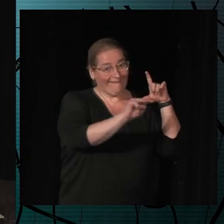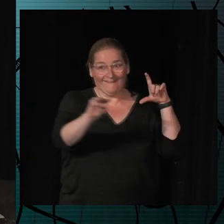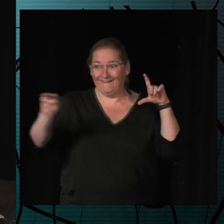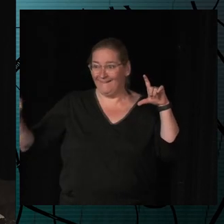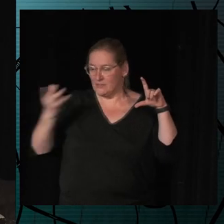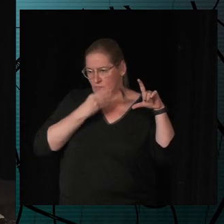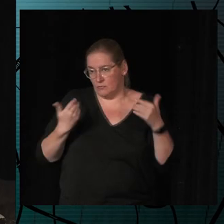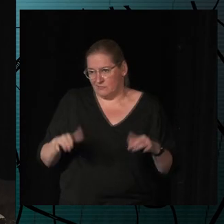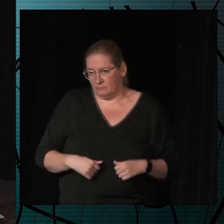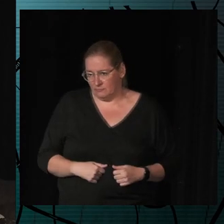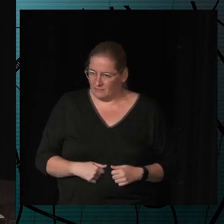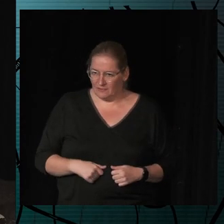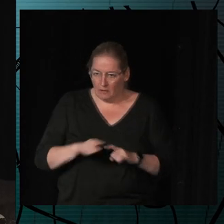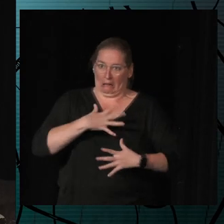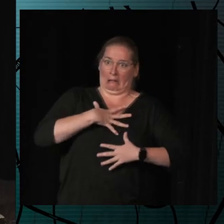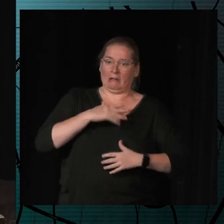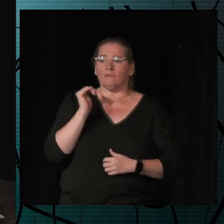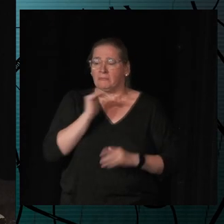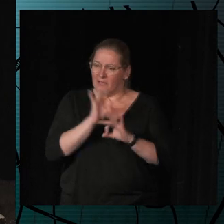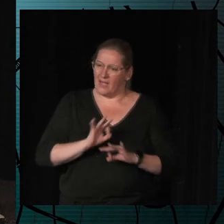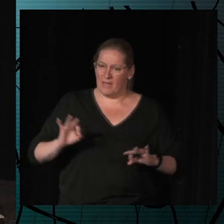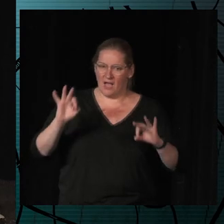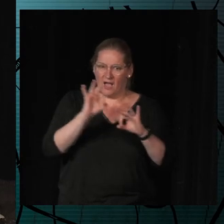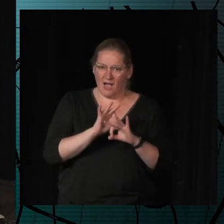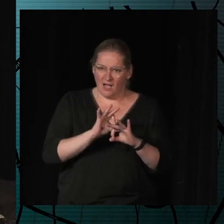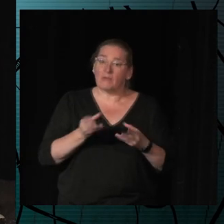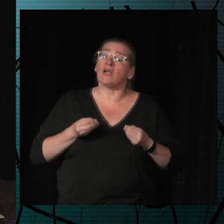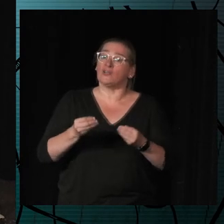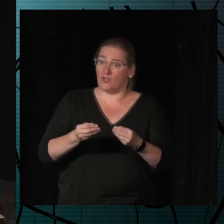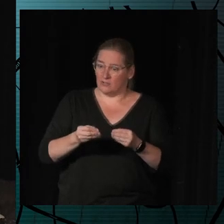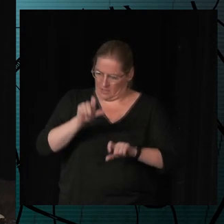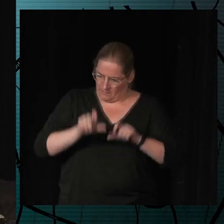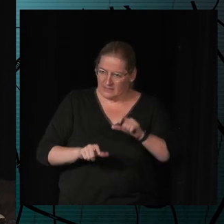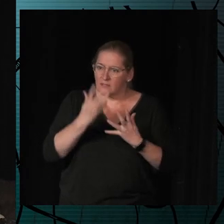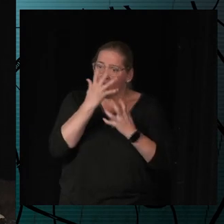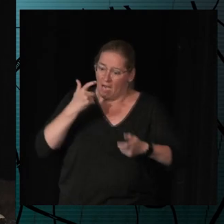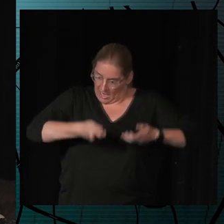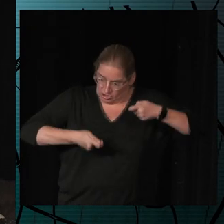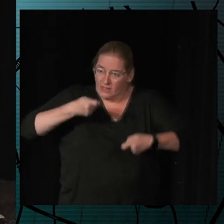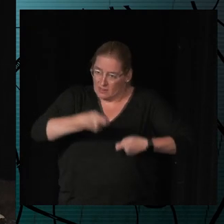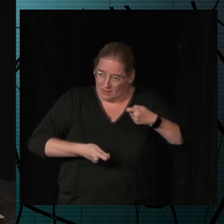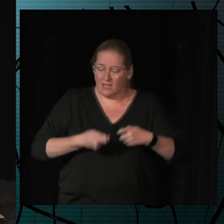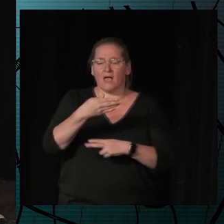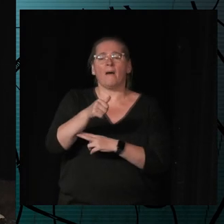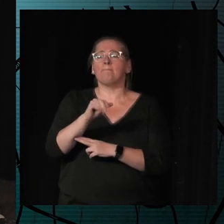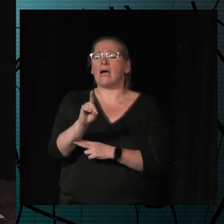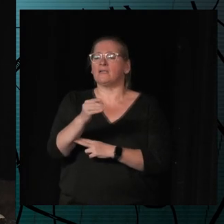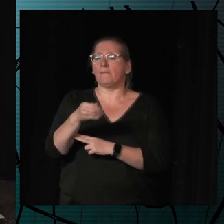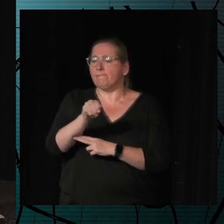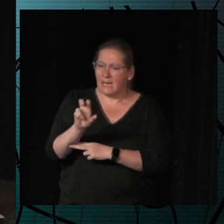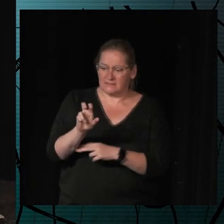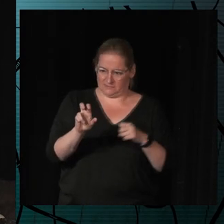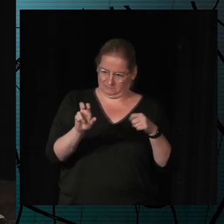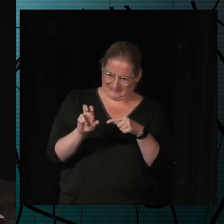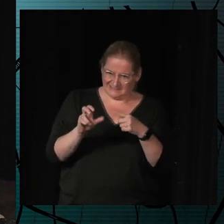anecdotique c'est élément qui est devenu vraiment marketing dans une à peu près tous les jeux grand public euh Mad Max donc à partir